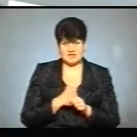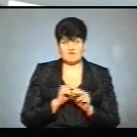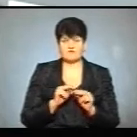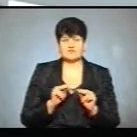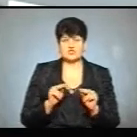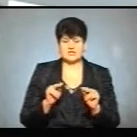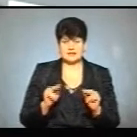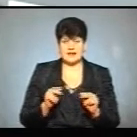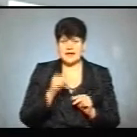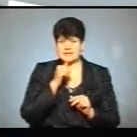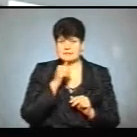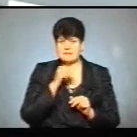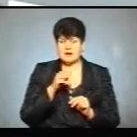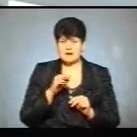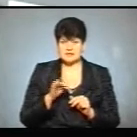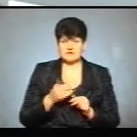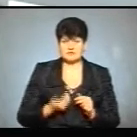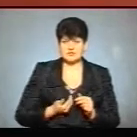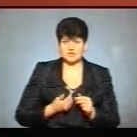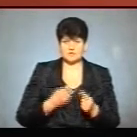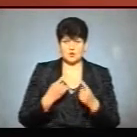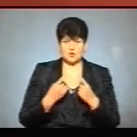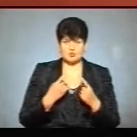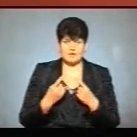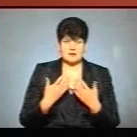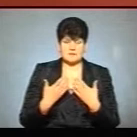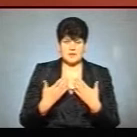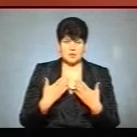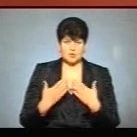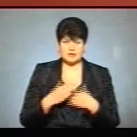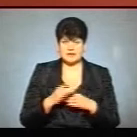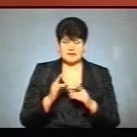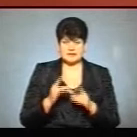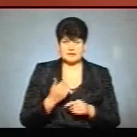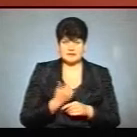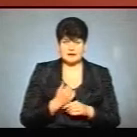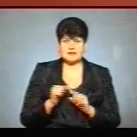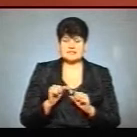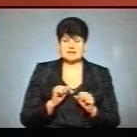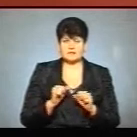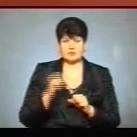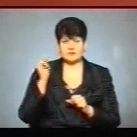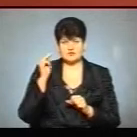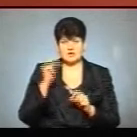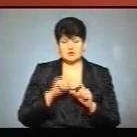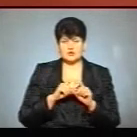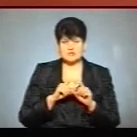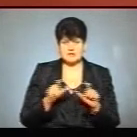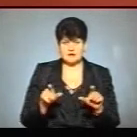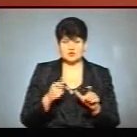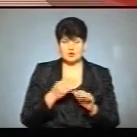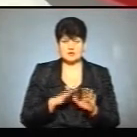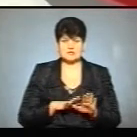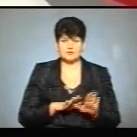вчителя. А експерти все-таки вживу з ними розмовляють, спілкуються, і не тільки з ними, з керівником навчального закладу, з його заступником. Вони бачать,